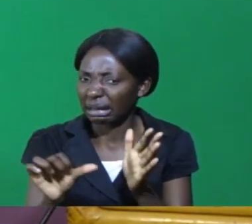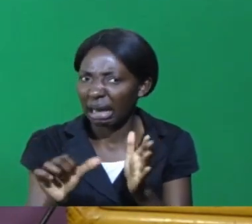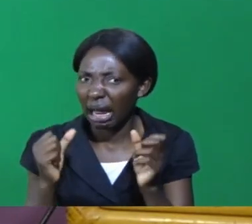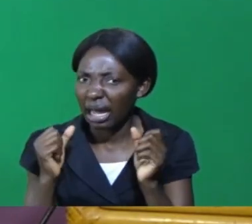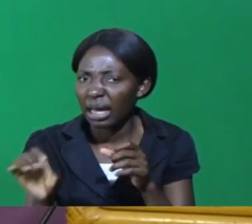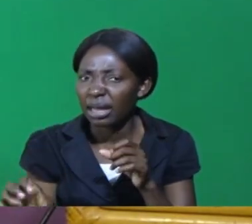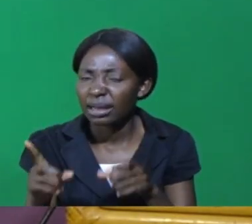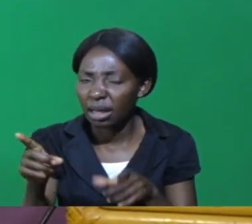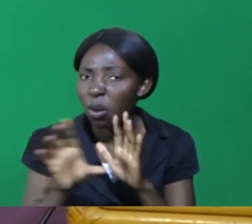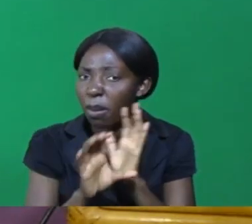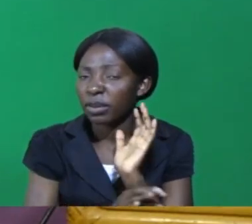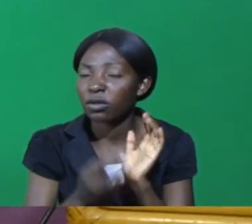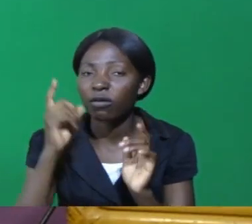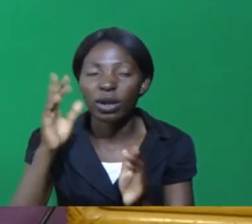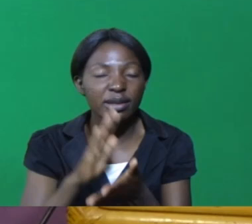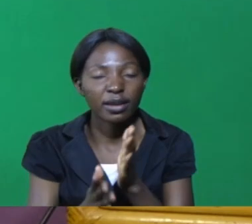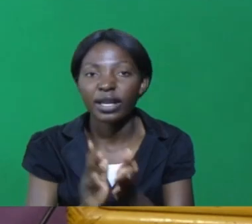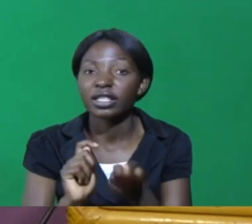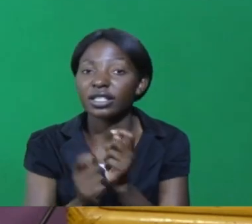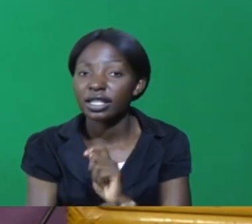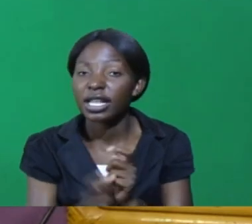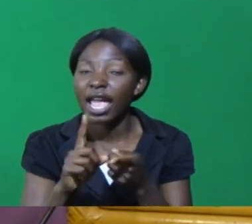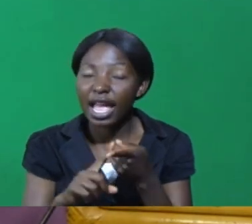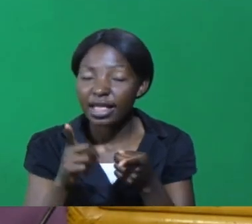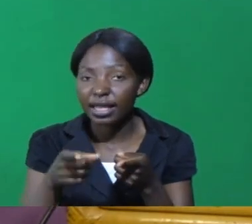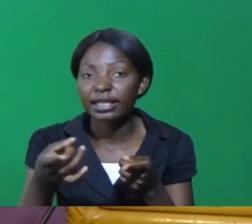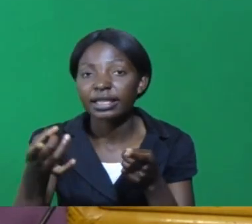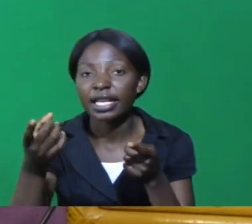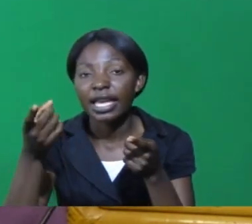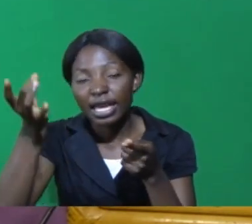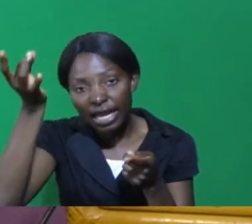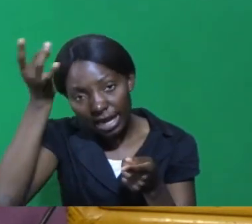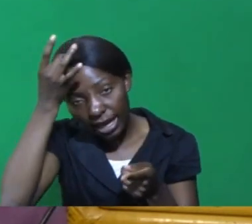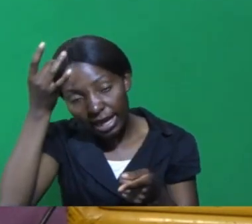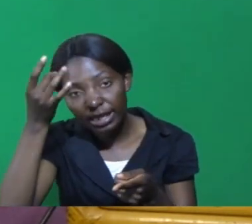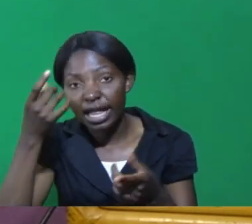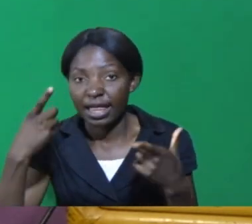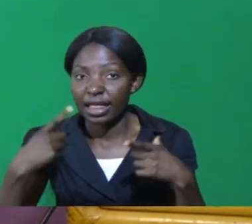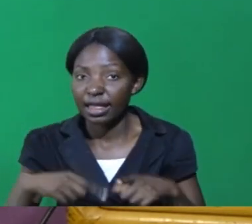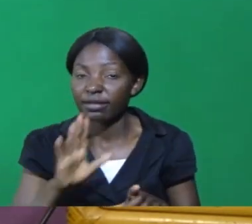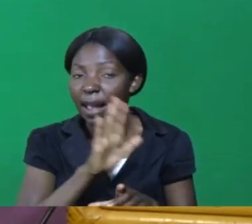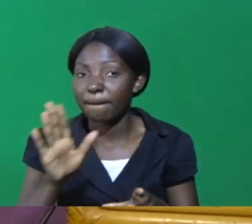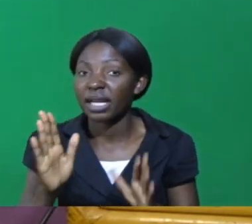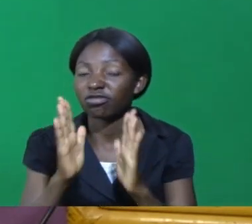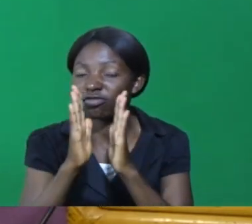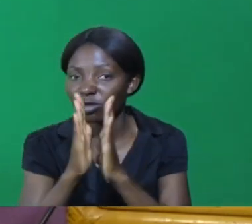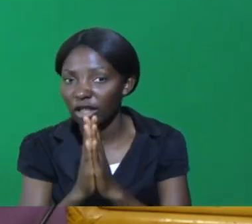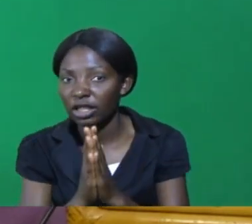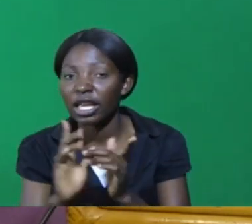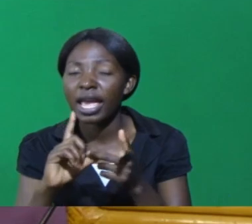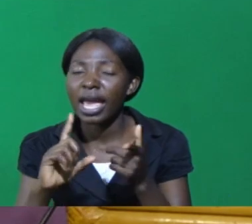isingachinjike. Ndobva tazoona kuti anogara mutemberi, kureva kuti mambo uyu ari pakati pemakristu. But ari